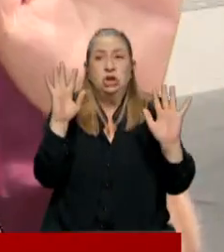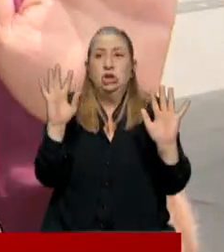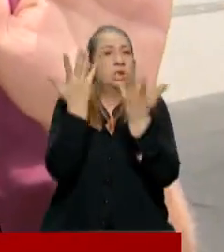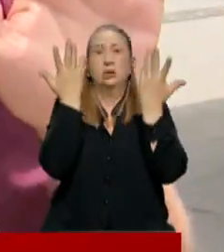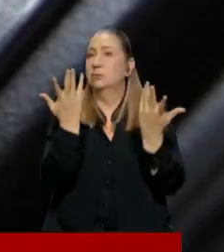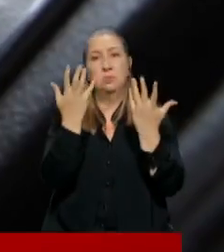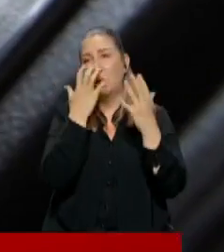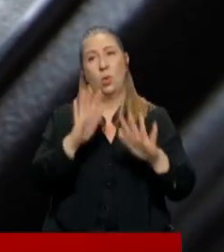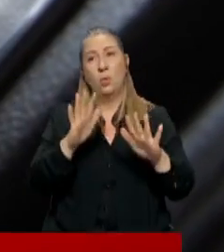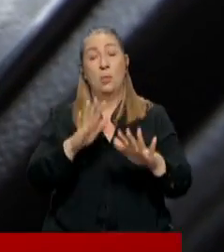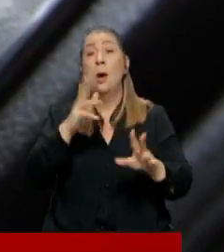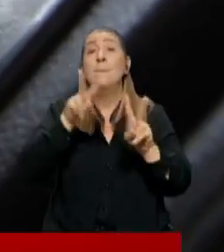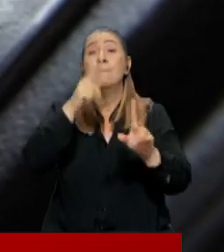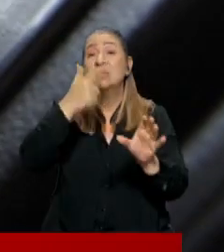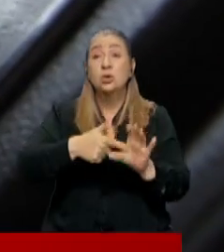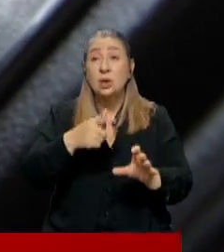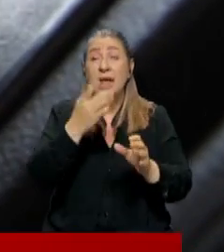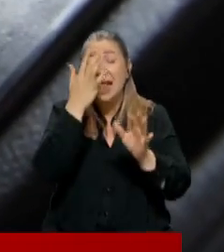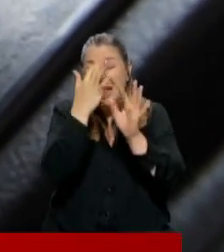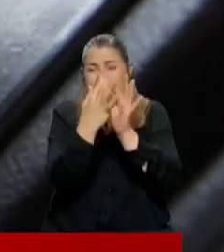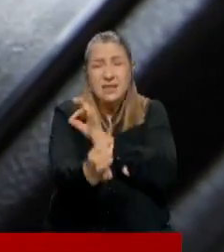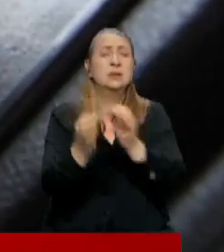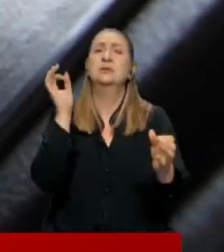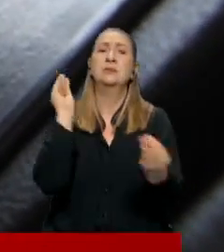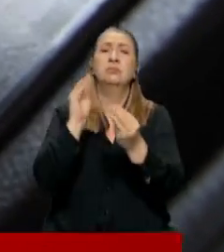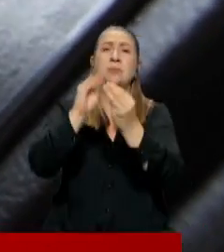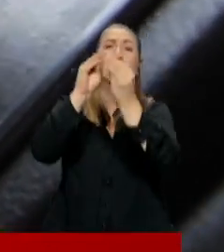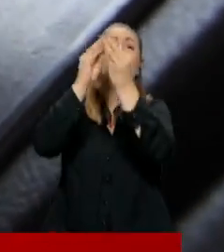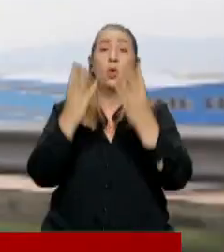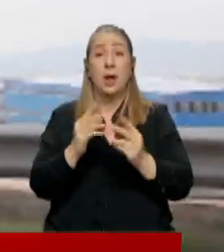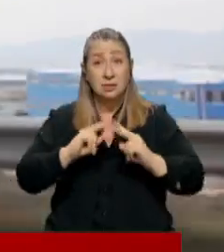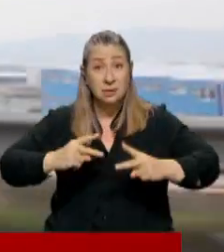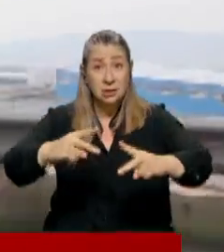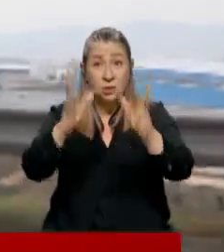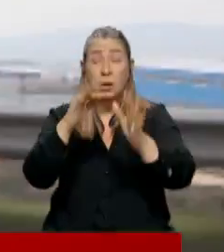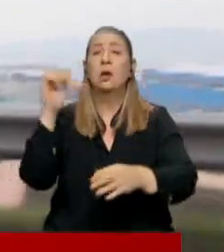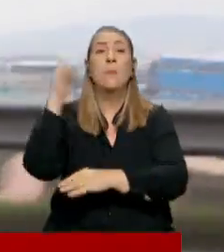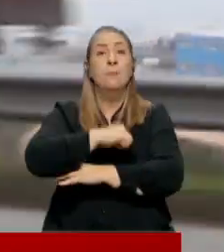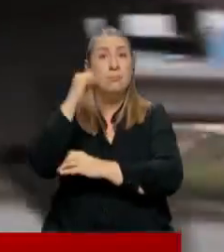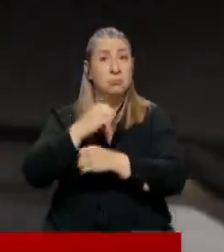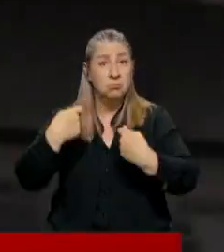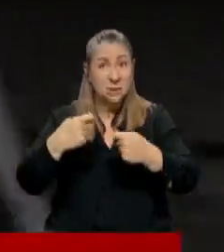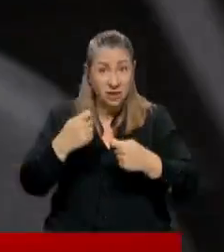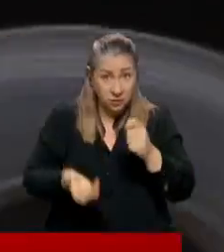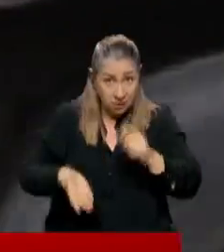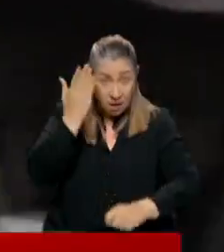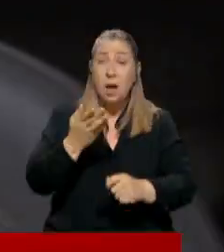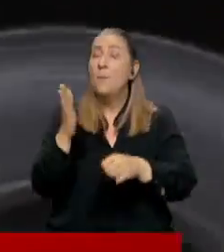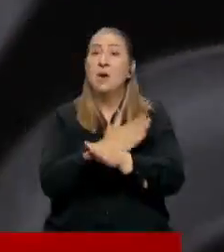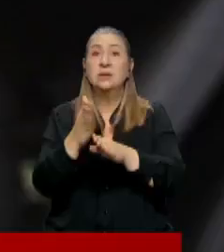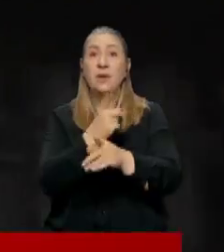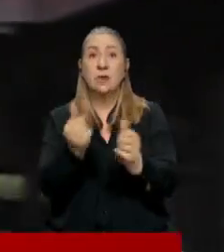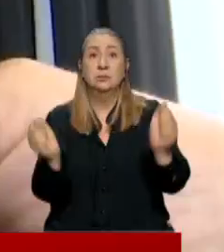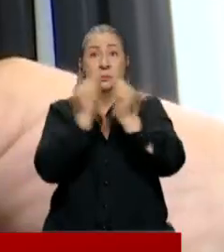vaziyette bekliyoruz. Motor ne zam, iğneden ipliğe tüm ürünlere zam olarak yansıyor. Çünkü nakliye giderleri artınca ürünlerin fiyatı